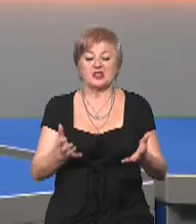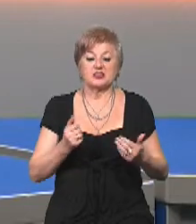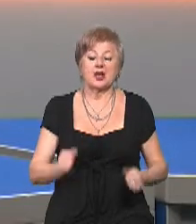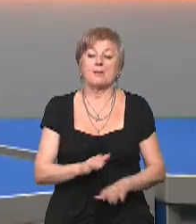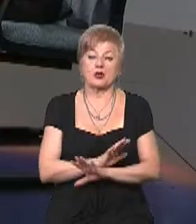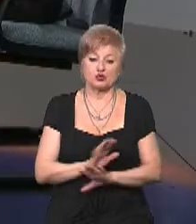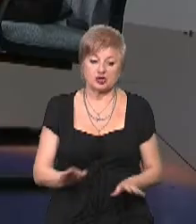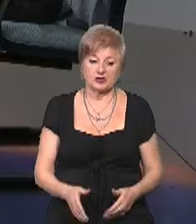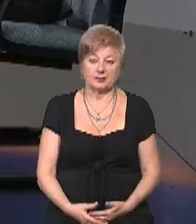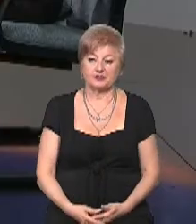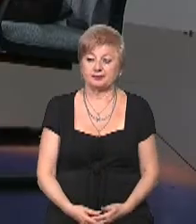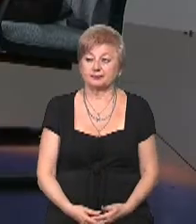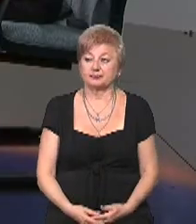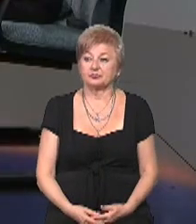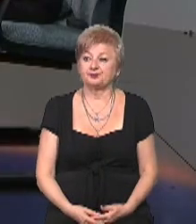ни на одно письмо.